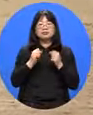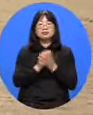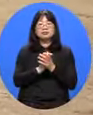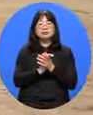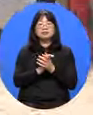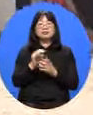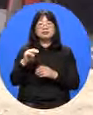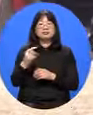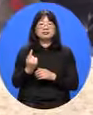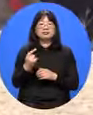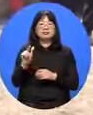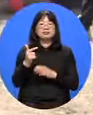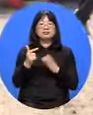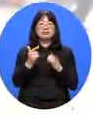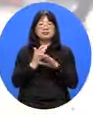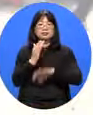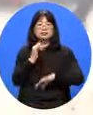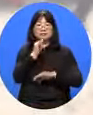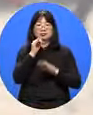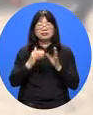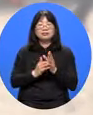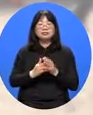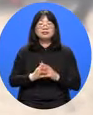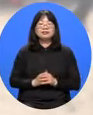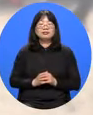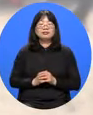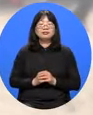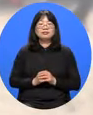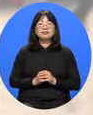친구들도 600명이 넘는데요.